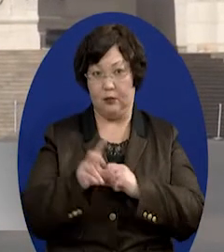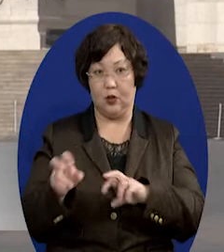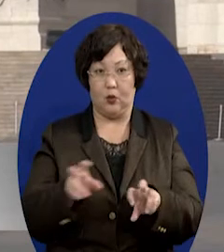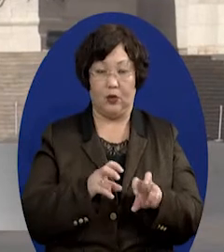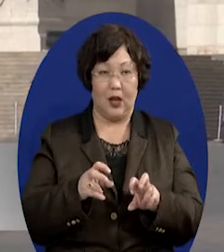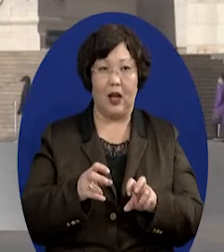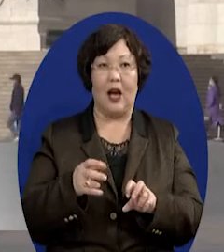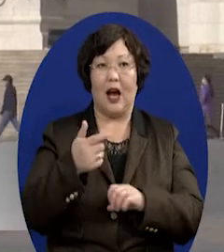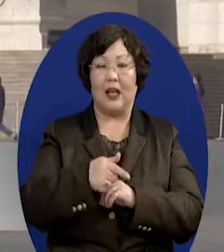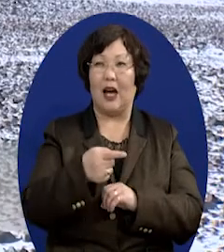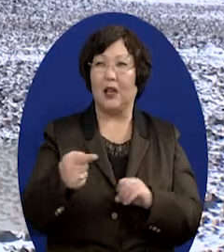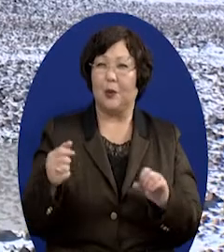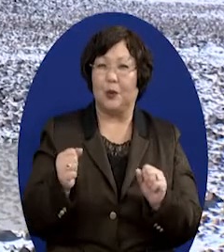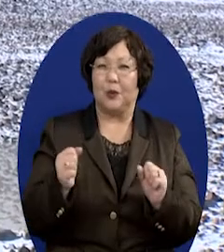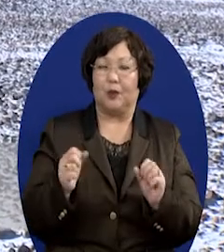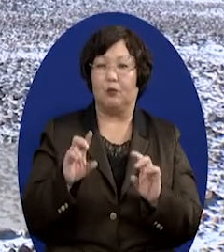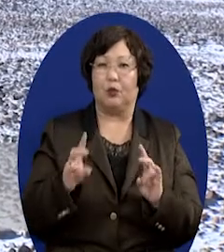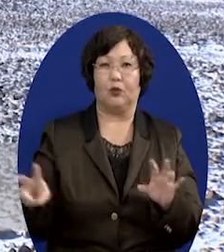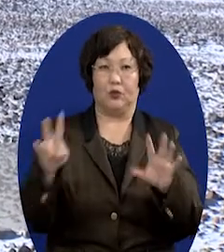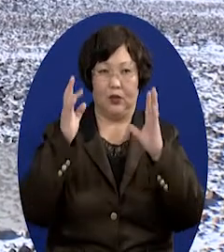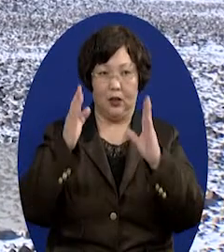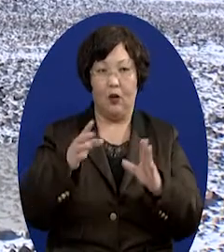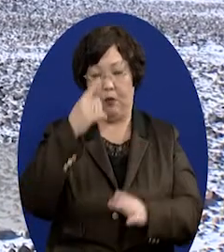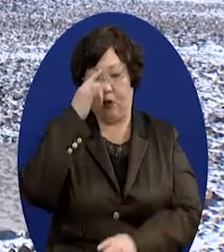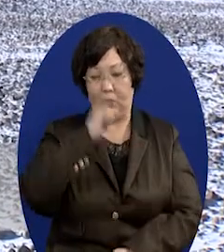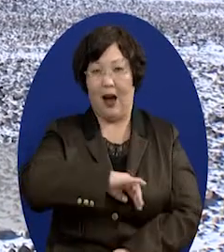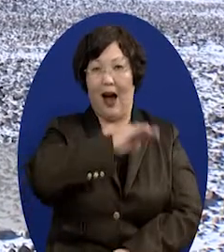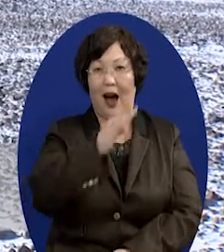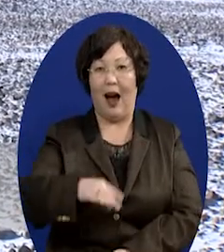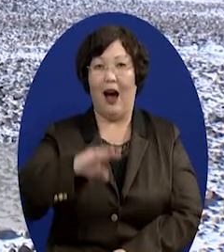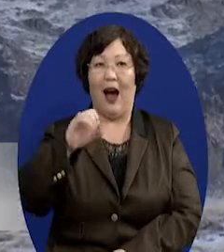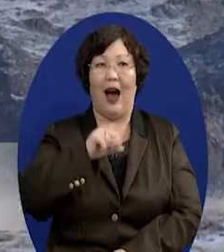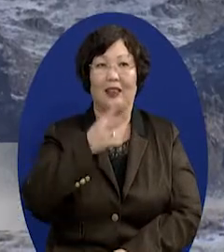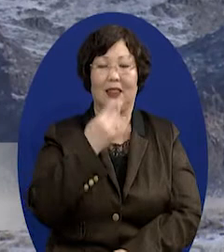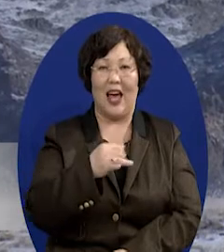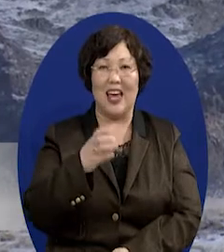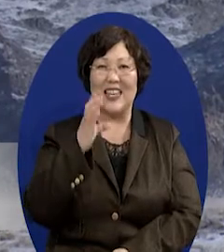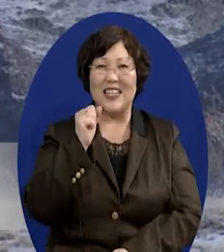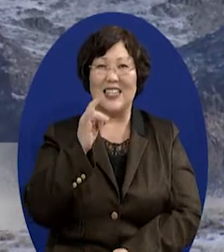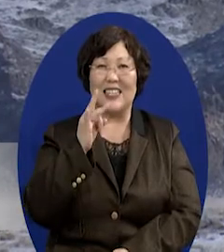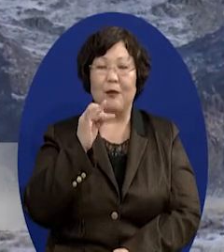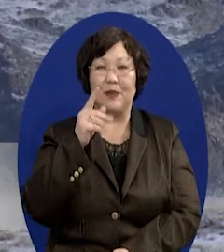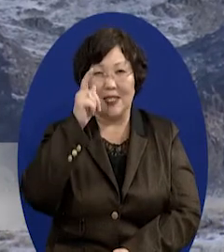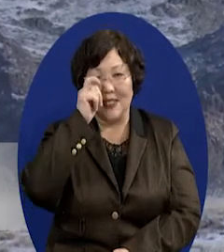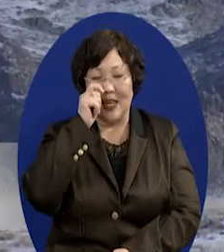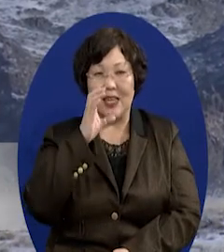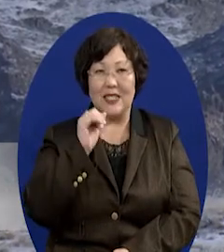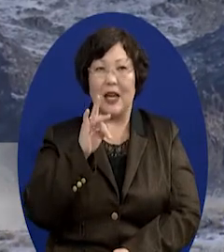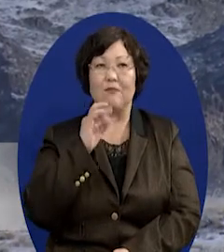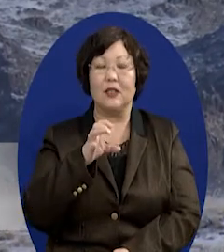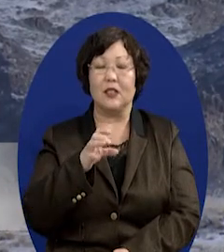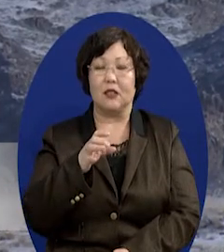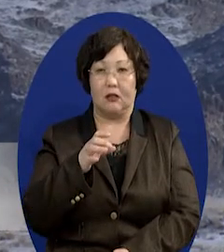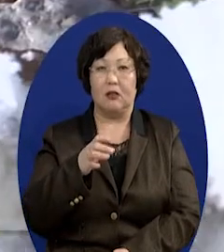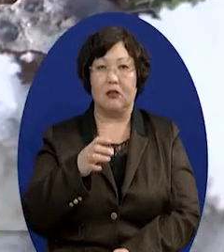сэрүүн хүйтэн бүсийг илүү чиглэх болсон. Жишээ нь Монгол орны Алтайн сарымс дэлхийн нийтийн хүнсэнд ашиглаж байгаа сарымсны үг гэдгийг манай улсын